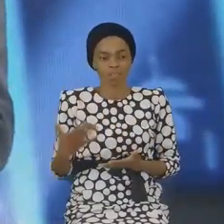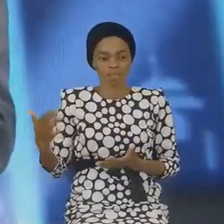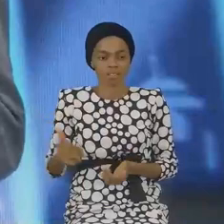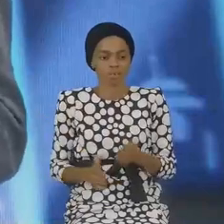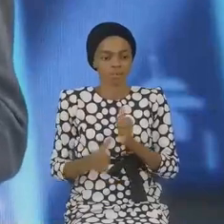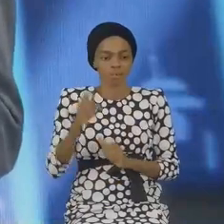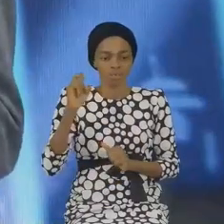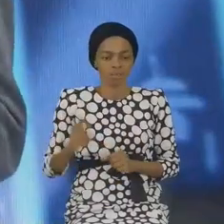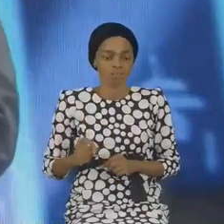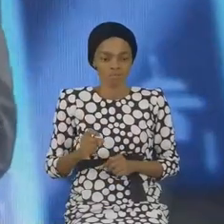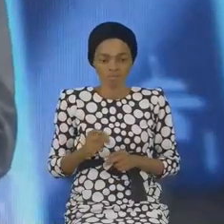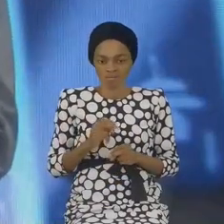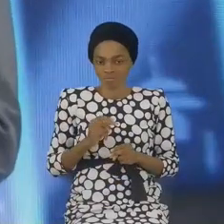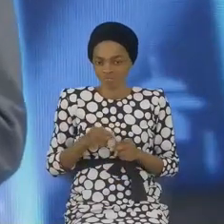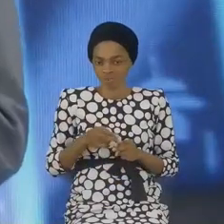bientôt.